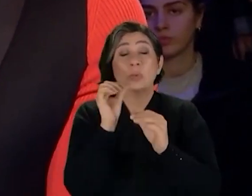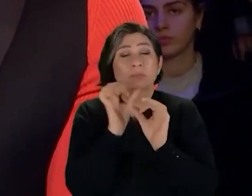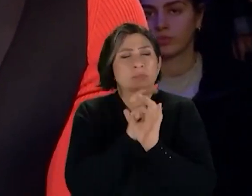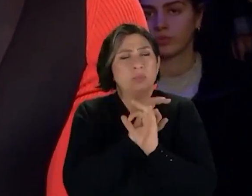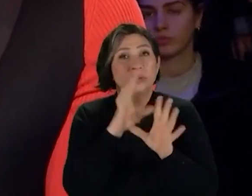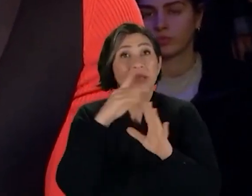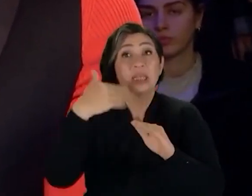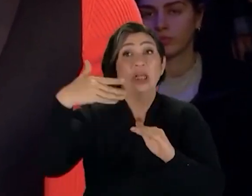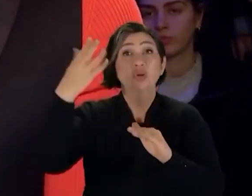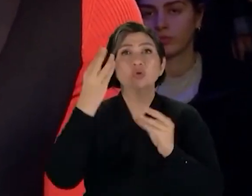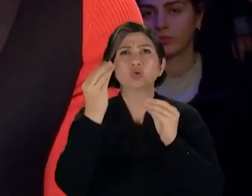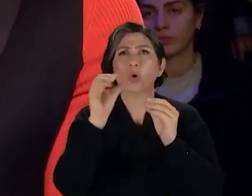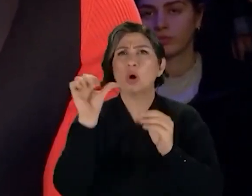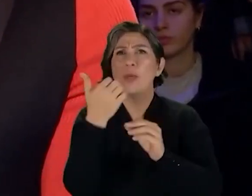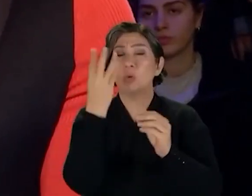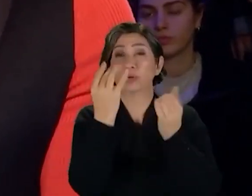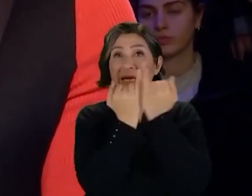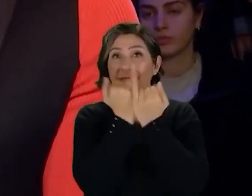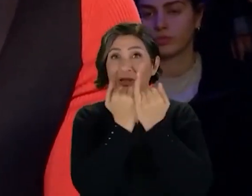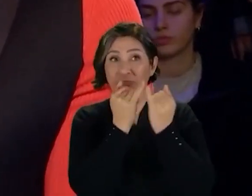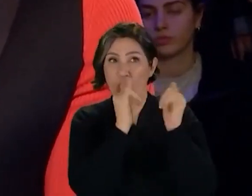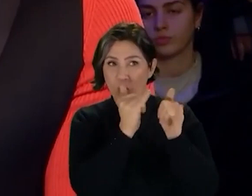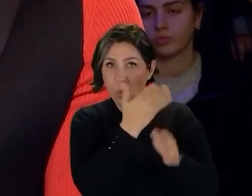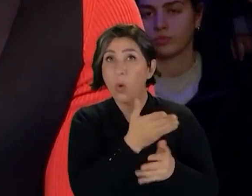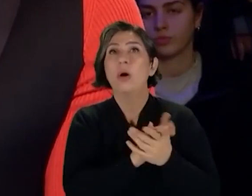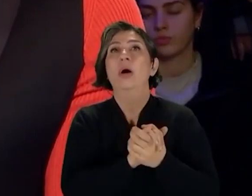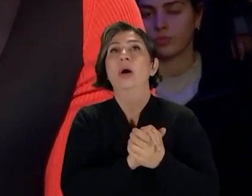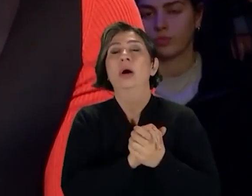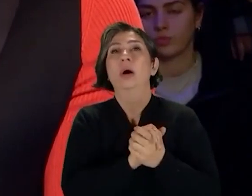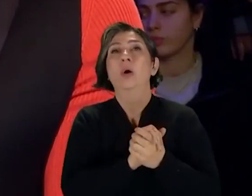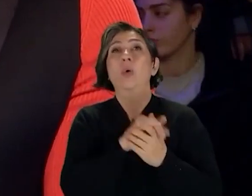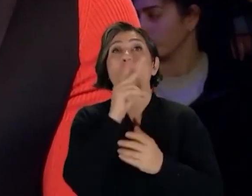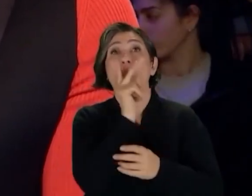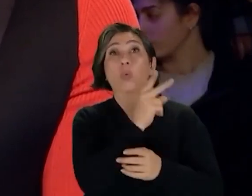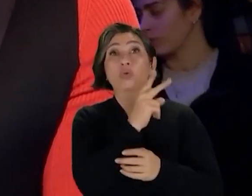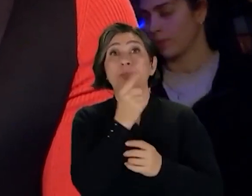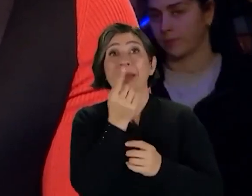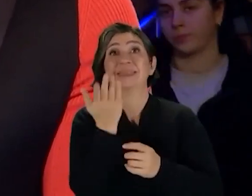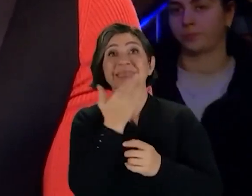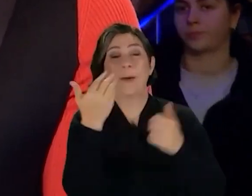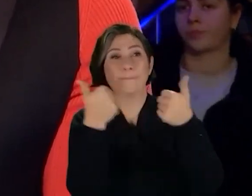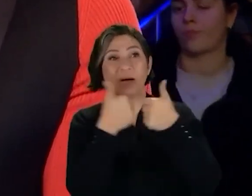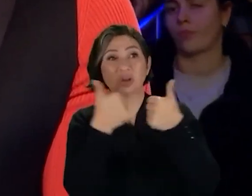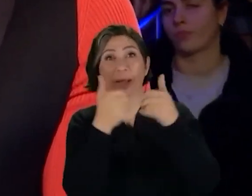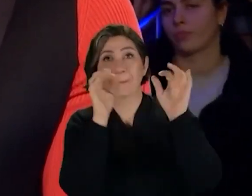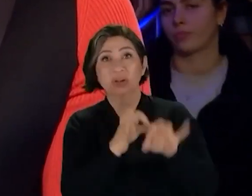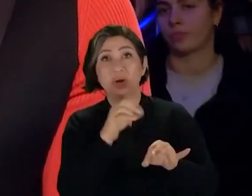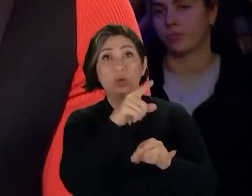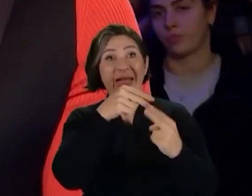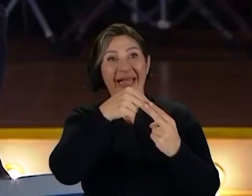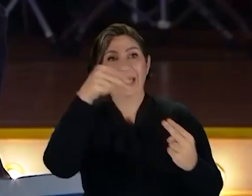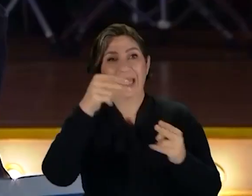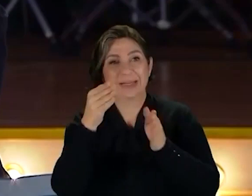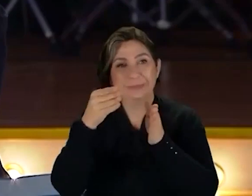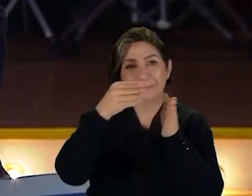yetenekli ben hani geleceğini çok parlak gördüğüm bir kardeşim oynuyor Ee şimdi onun biraz daha maçları başlayacak onun